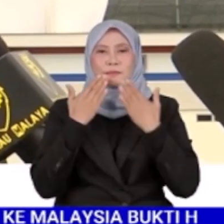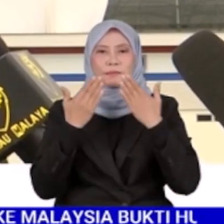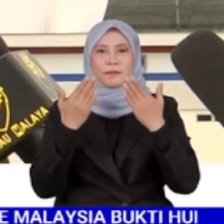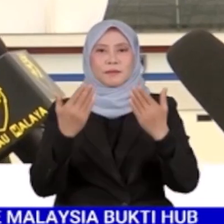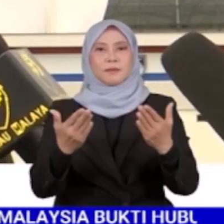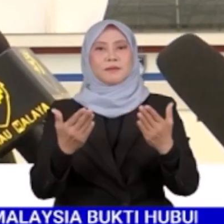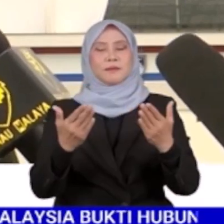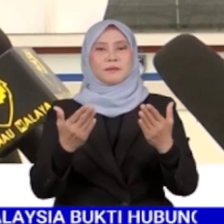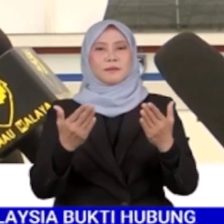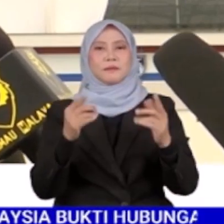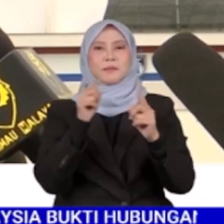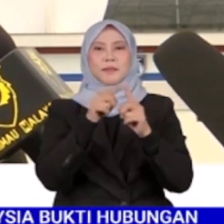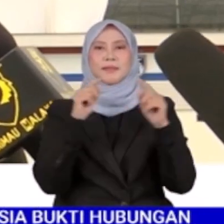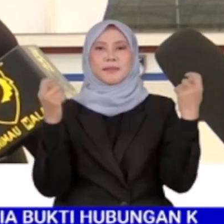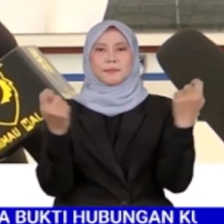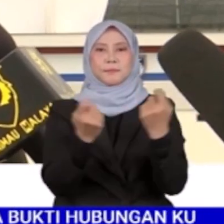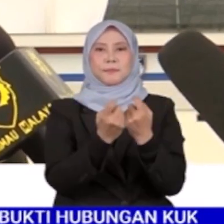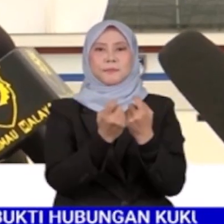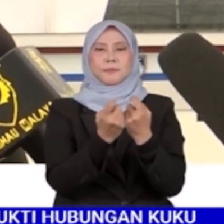kepada tim